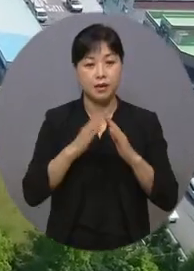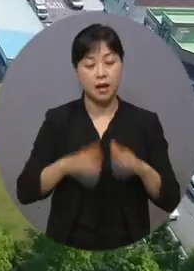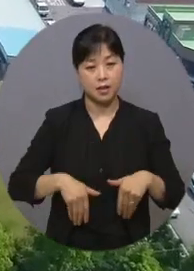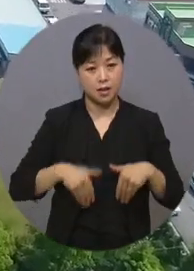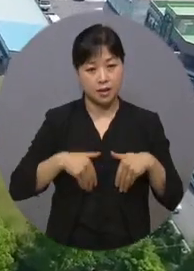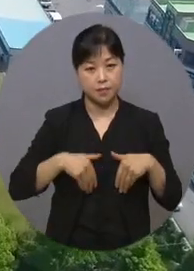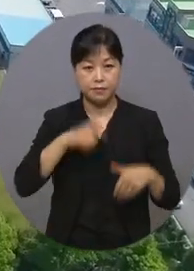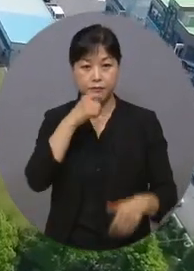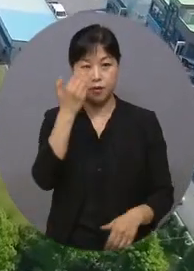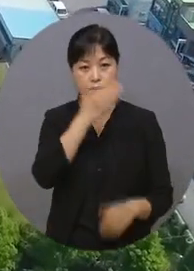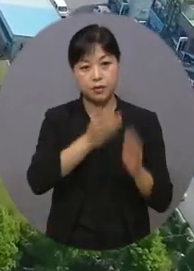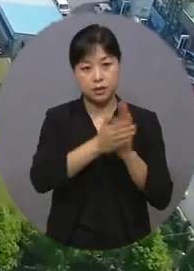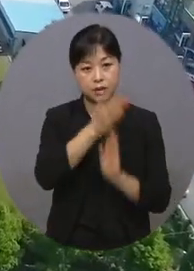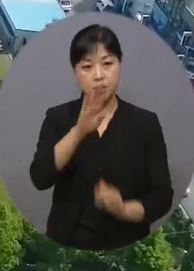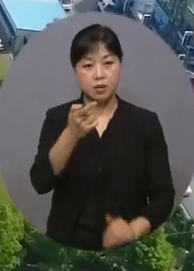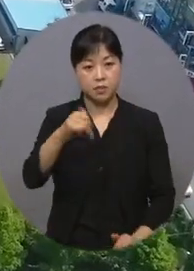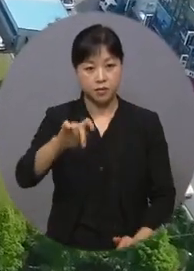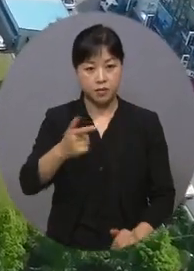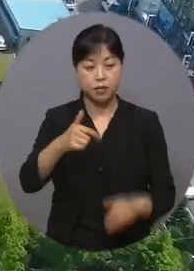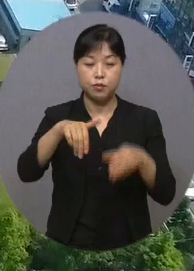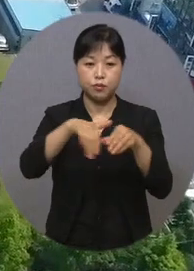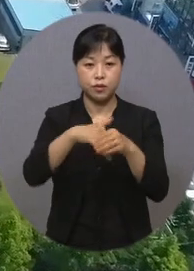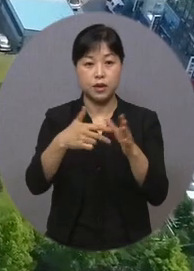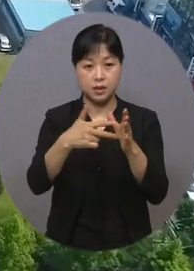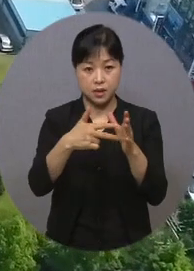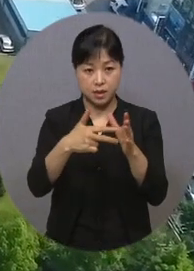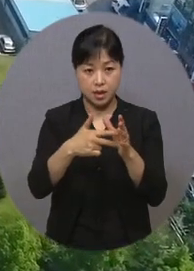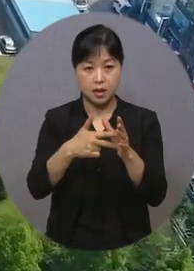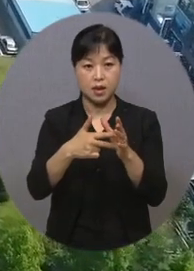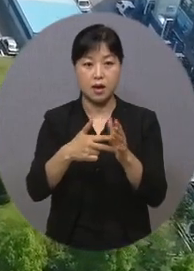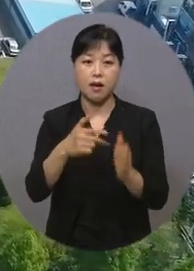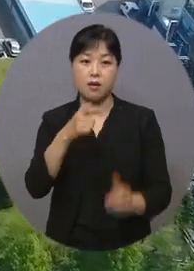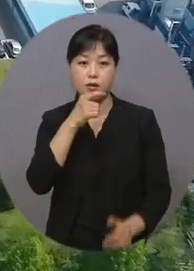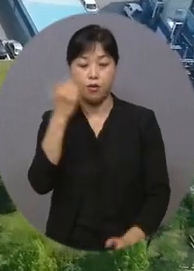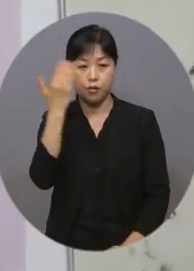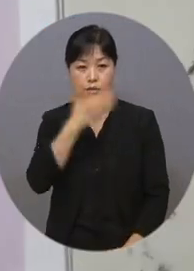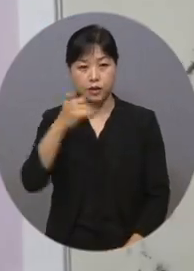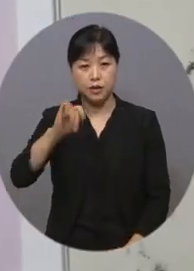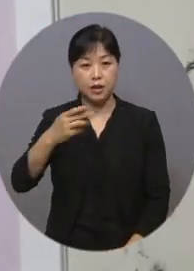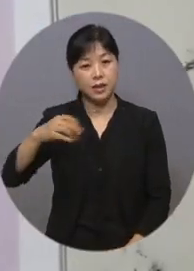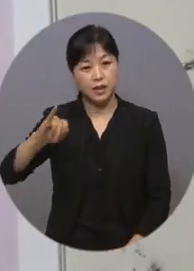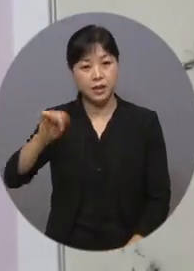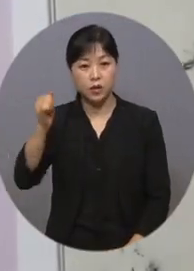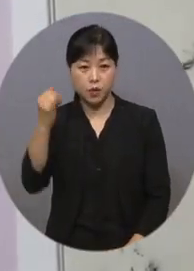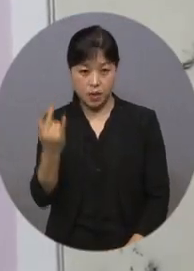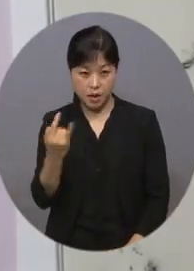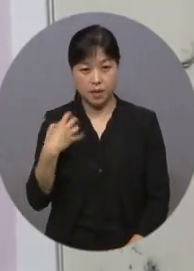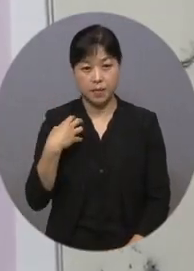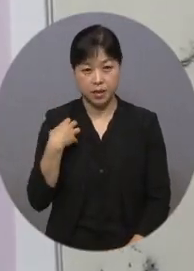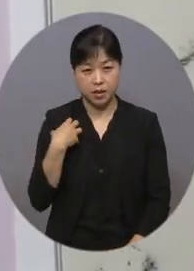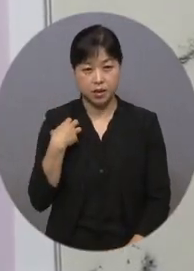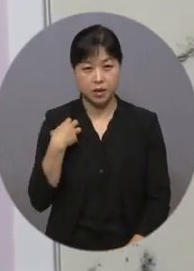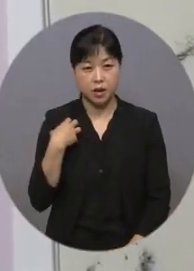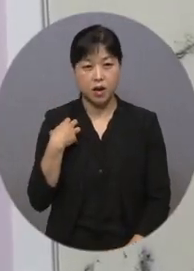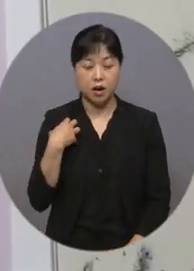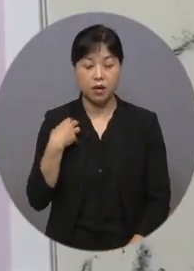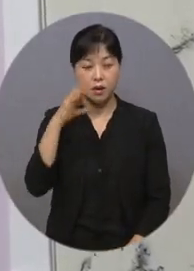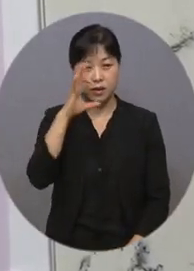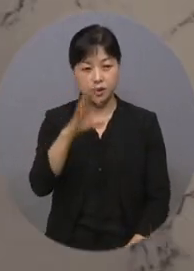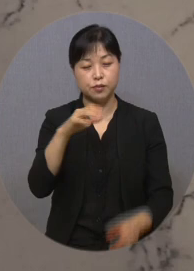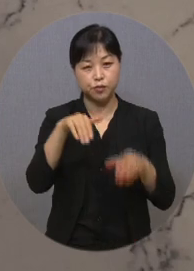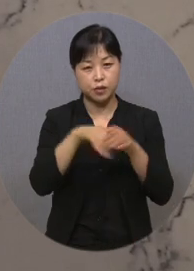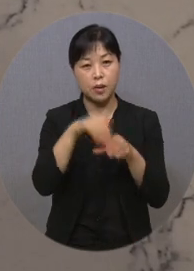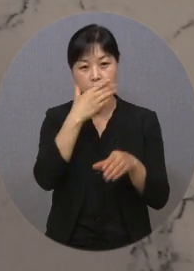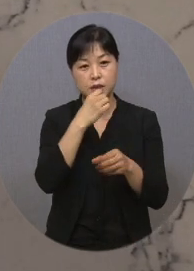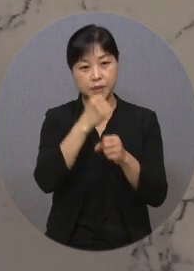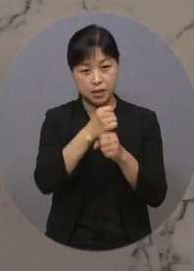전라남도와 여수시 범민문화재단 여수 캘리베가 주관한 화장실 문화복지 만들기에는